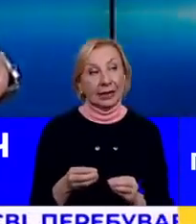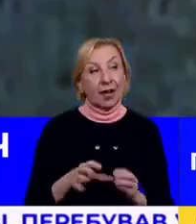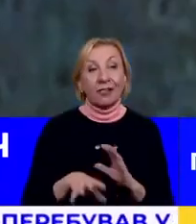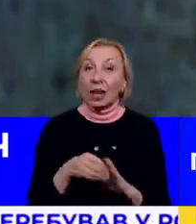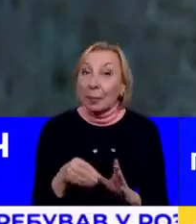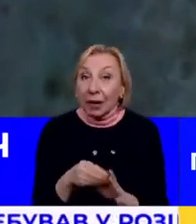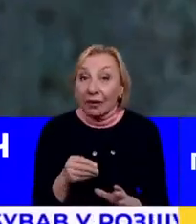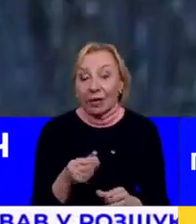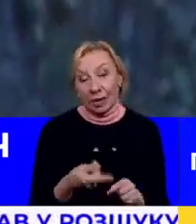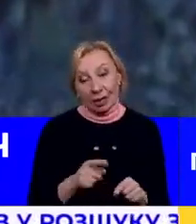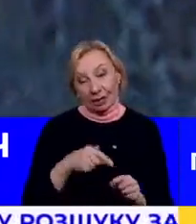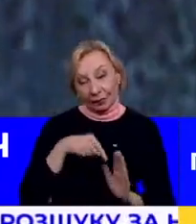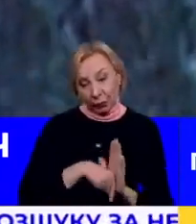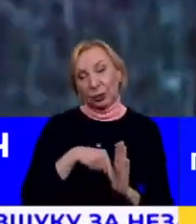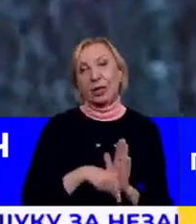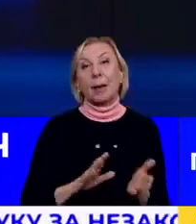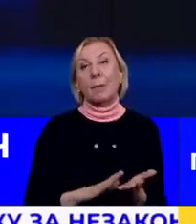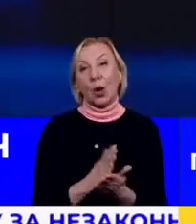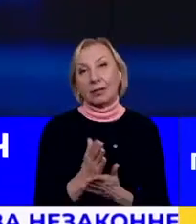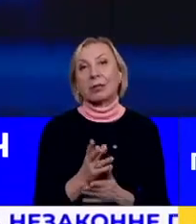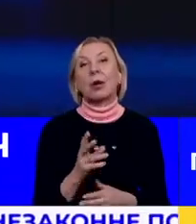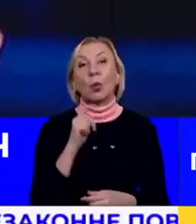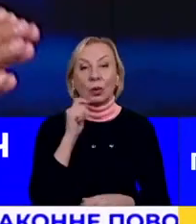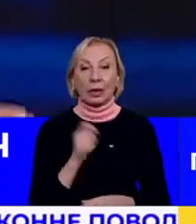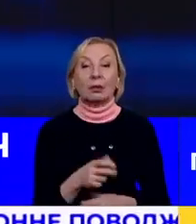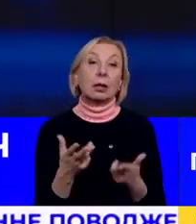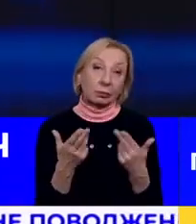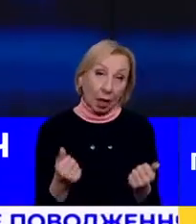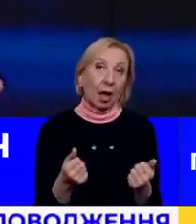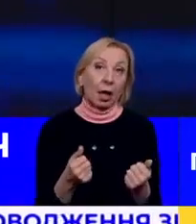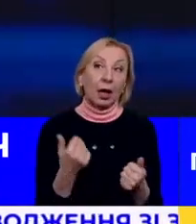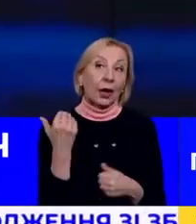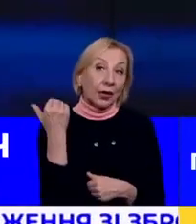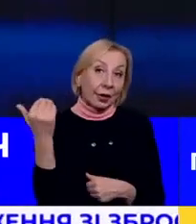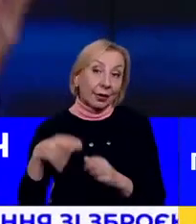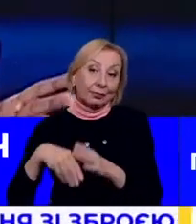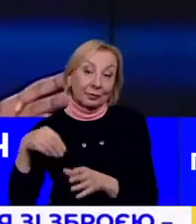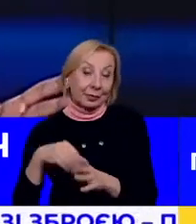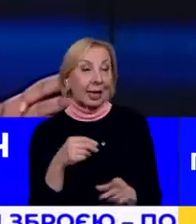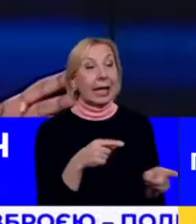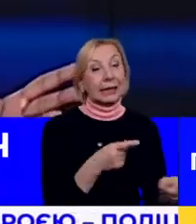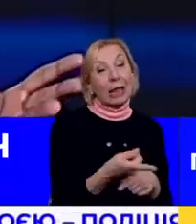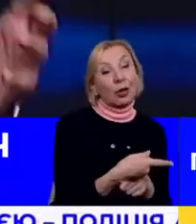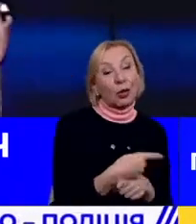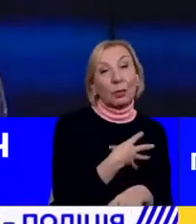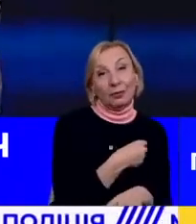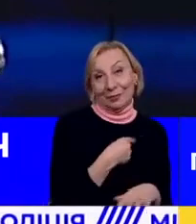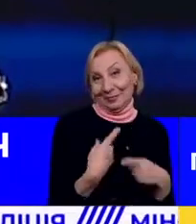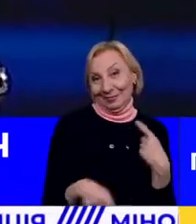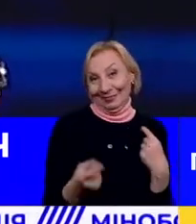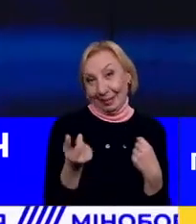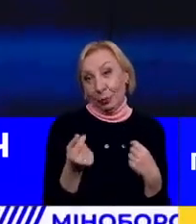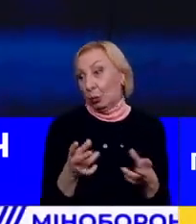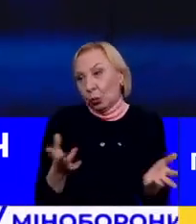України. Да, результаты выборов отличаются от результатов выборов в Тернополе и во Львове. Но так было всегда, это обычная ситуация. Это